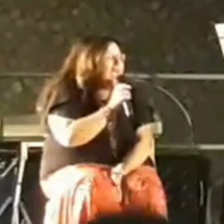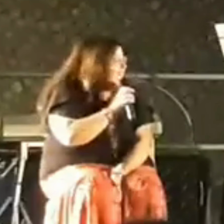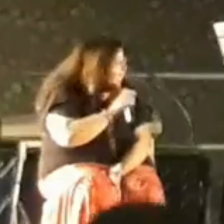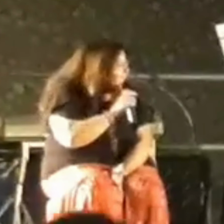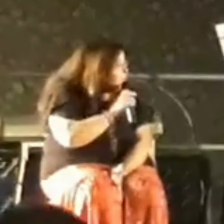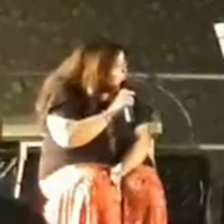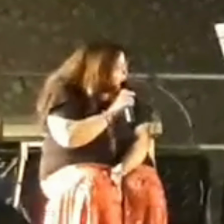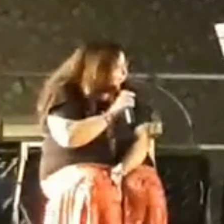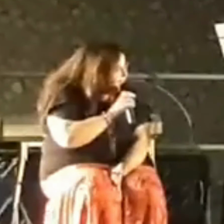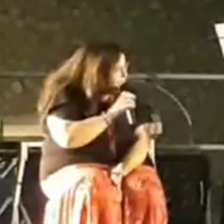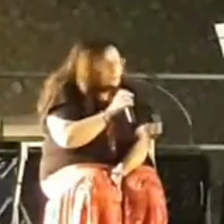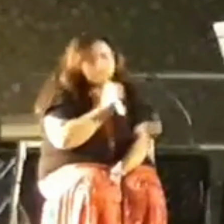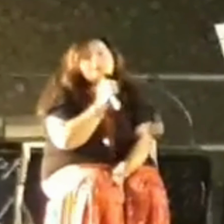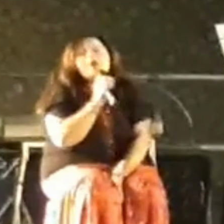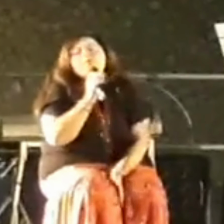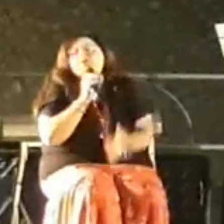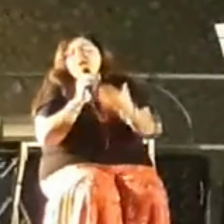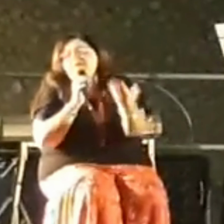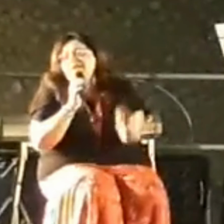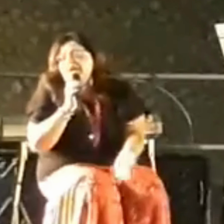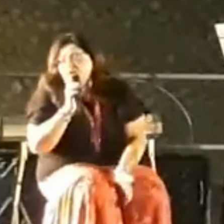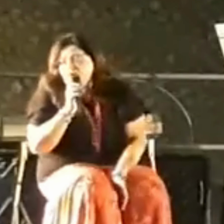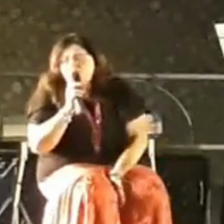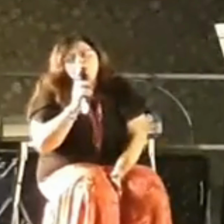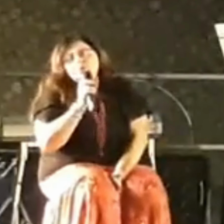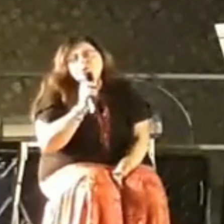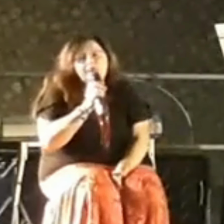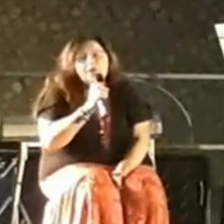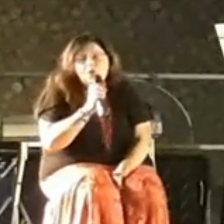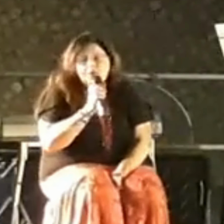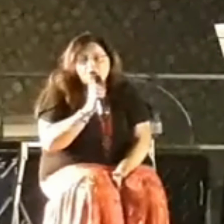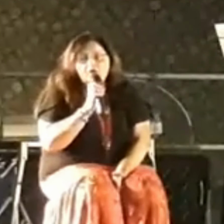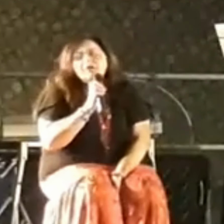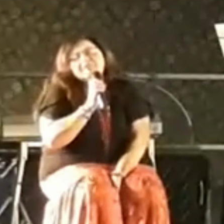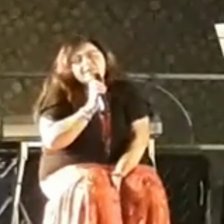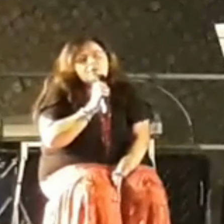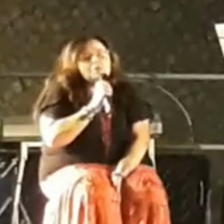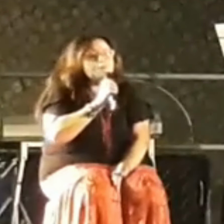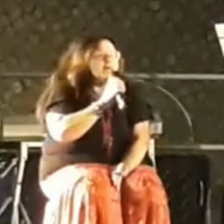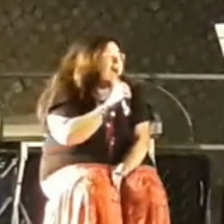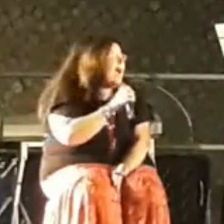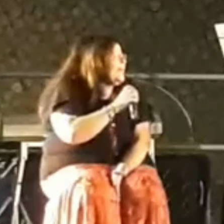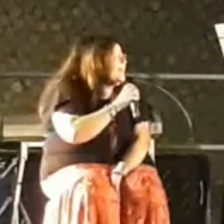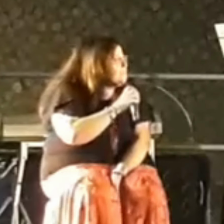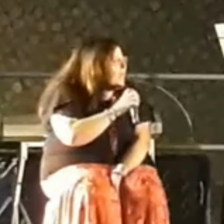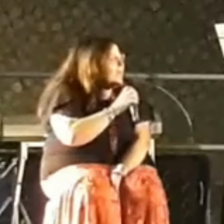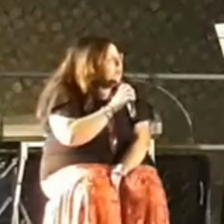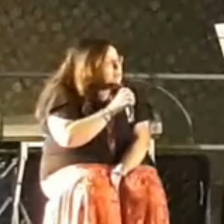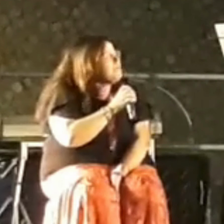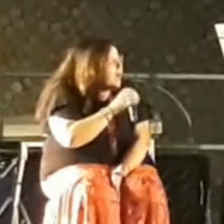una cosa incredibile, quindi, però bisognava vederlo, come tutte le cose, no? Te le devono spiegare, te le spiegano, sì,